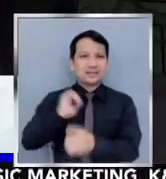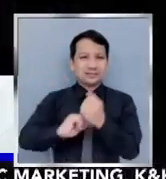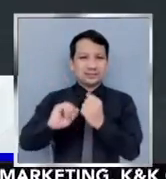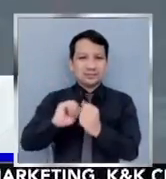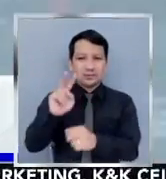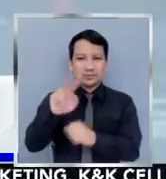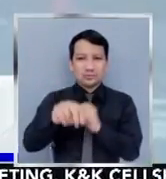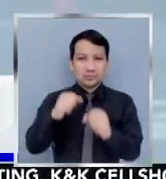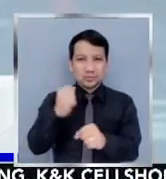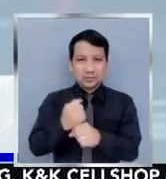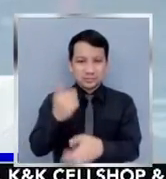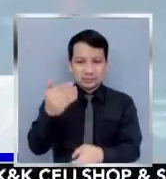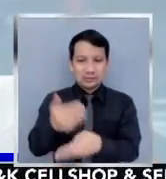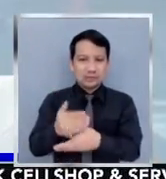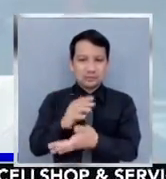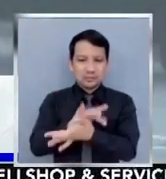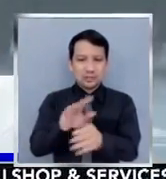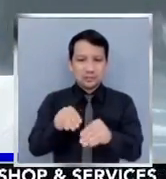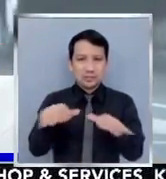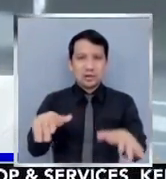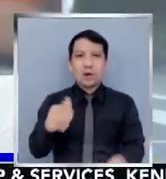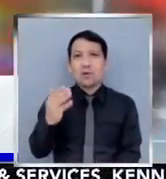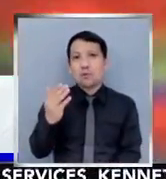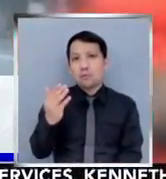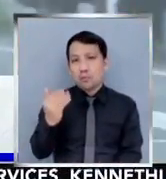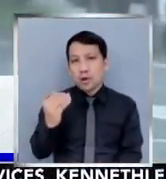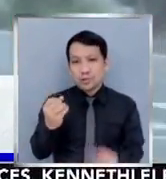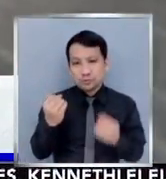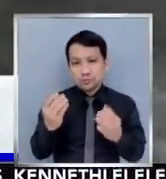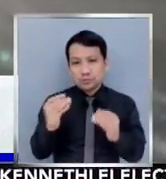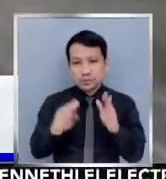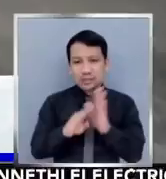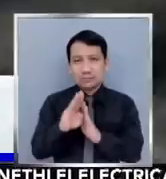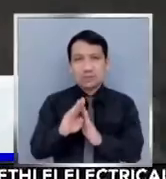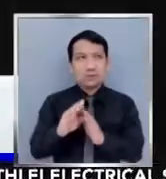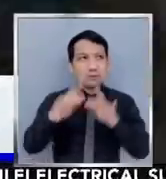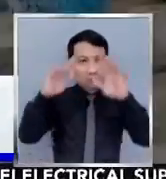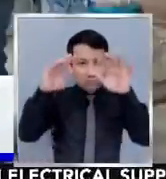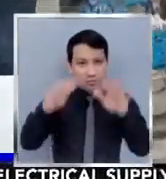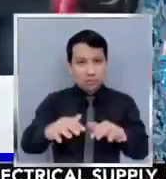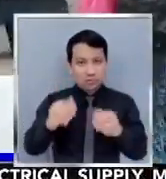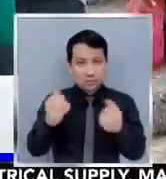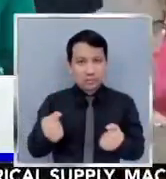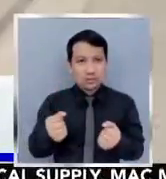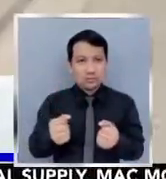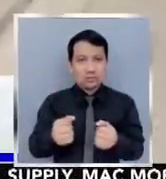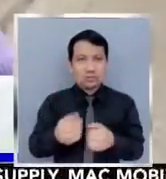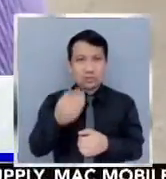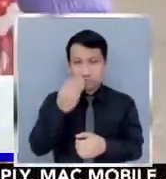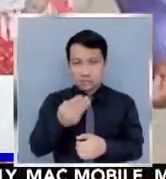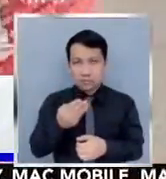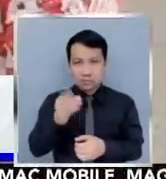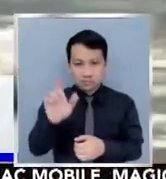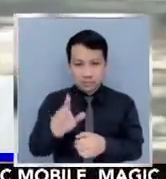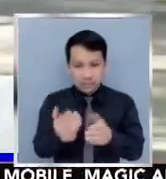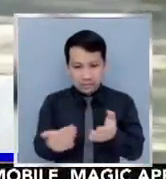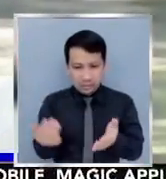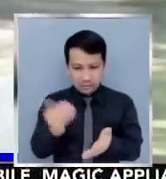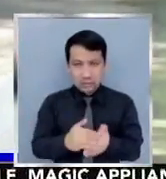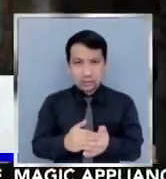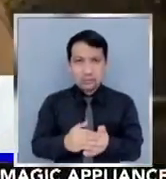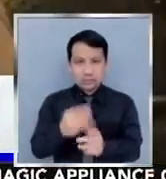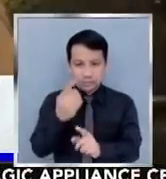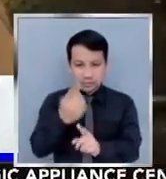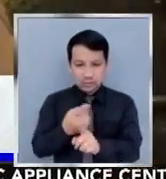pandemya. Karaniwan daw na nagpipik ang mga kaso tuwing tag-ulan, pagkatapos ay bababa pero muling tataas pagsapit ng Disyembre at